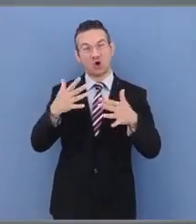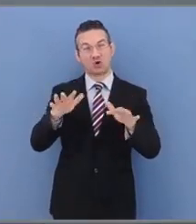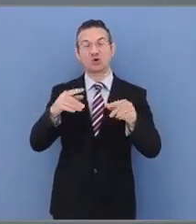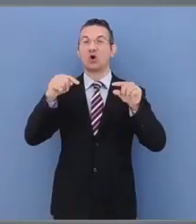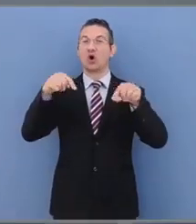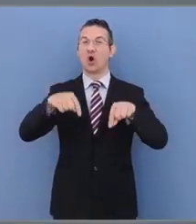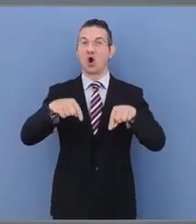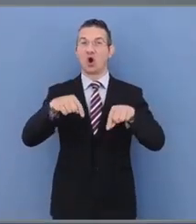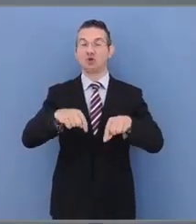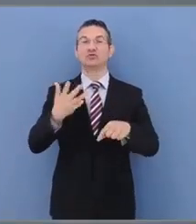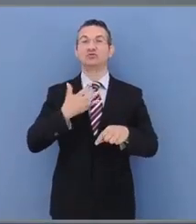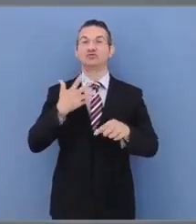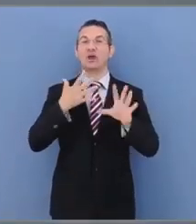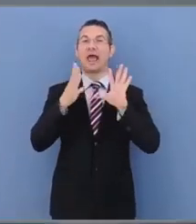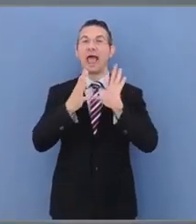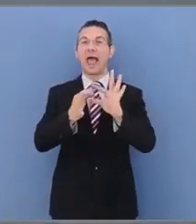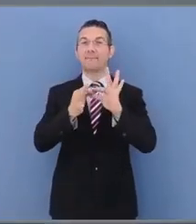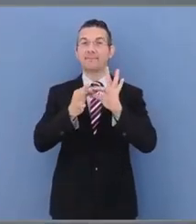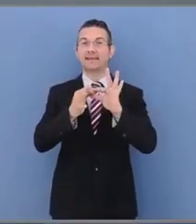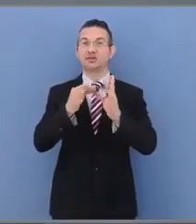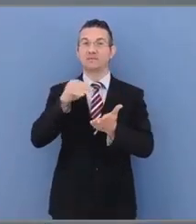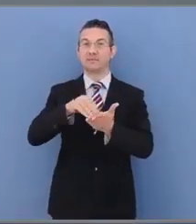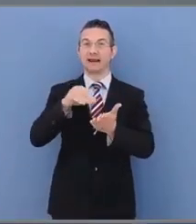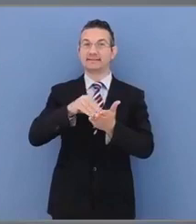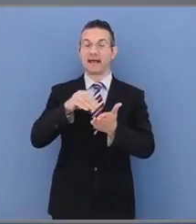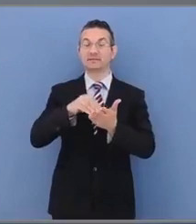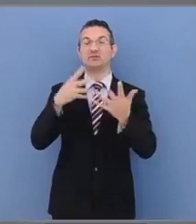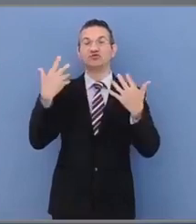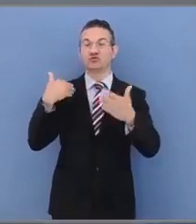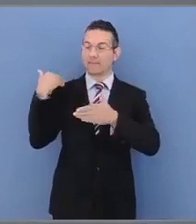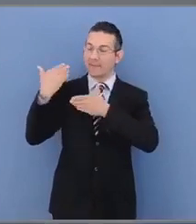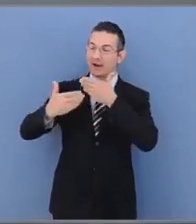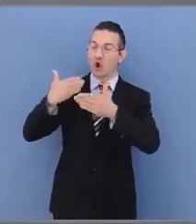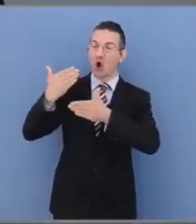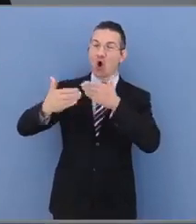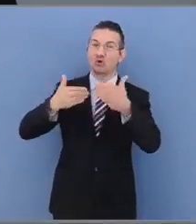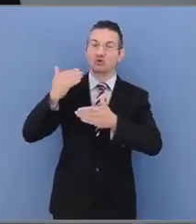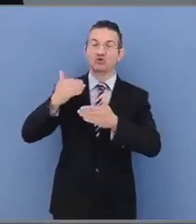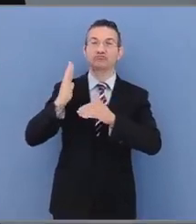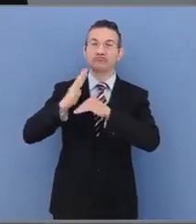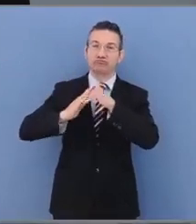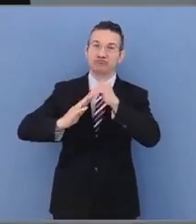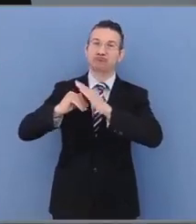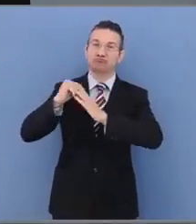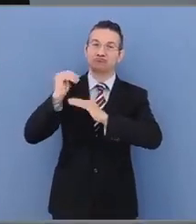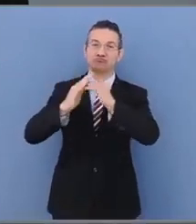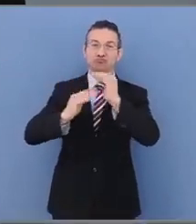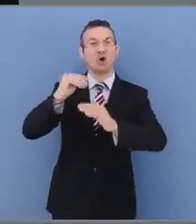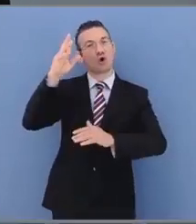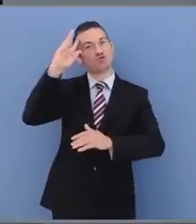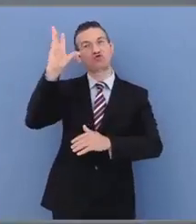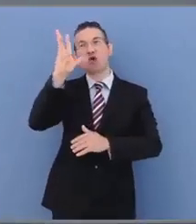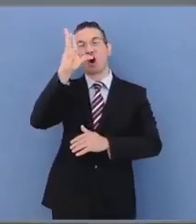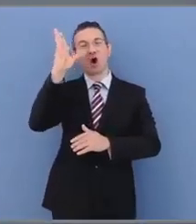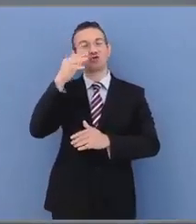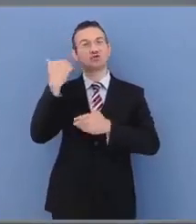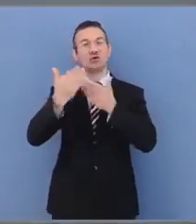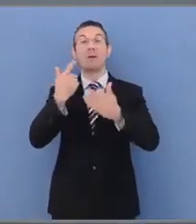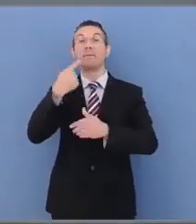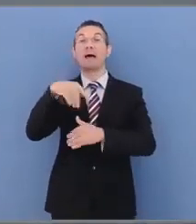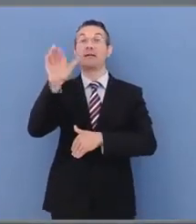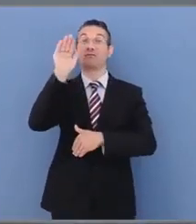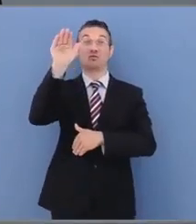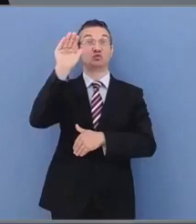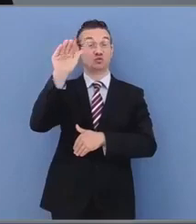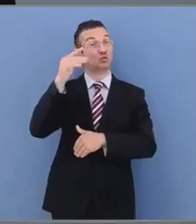hanno costruito questo percorso e questo sogno. E lo abbiamo fatto per il futuro, pensando